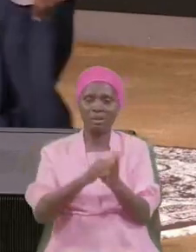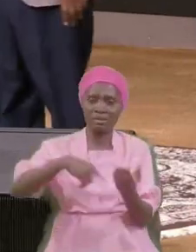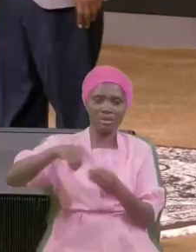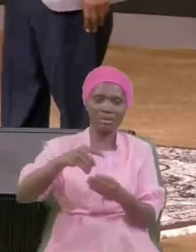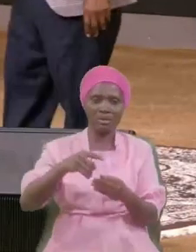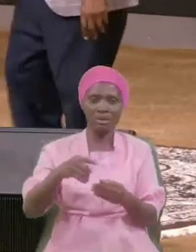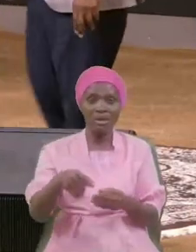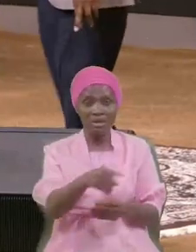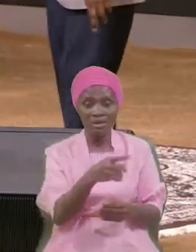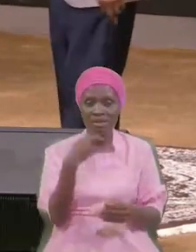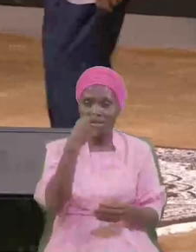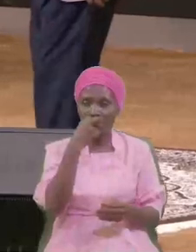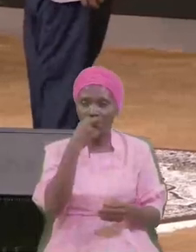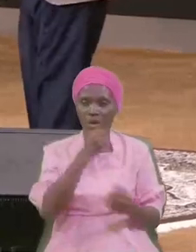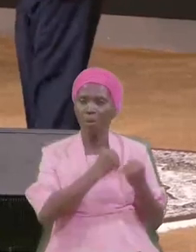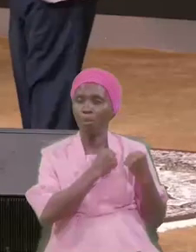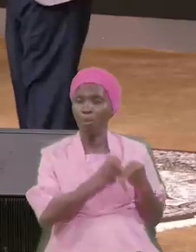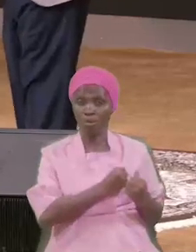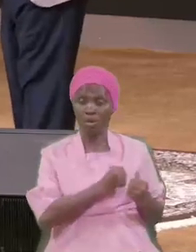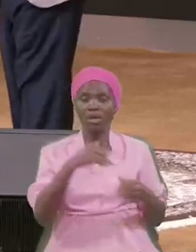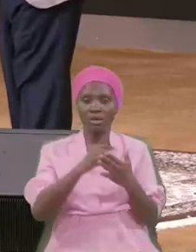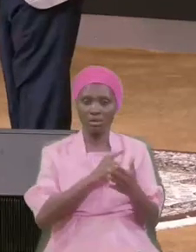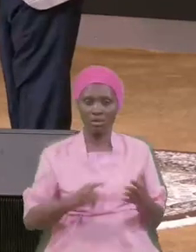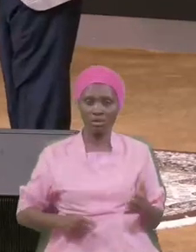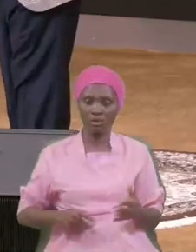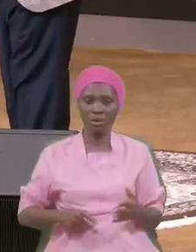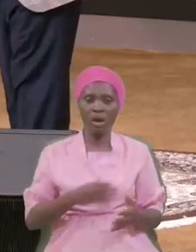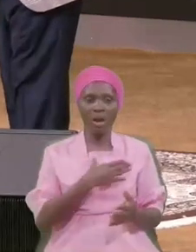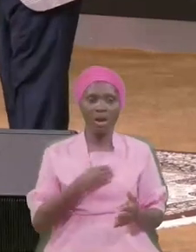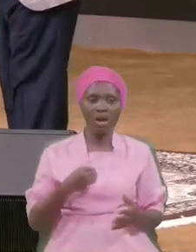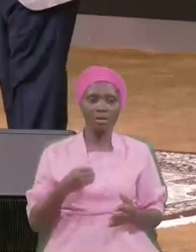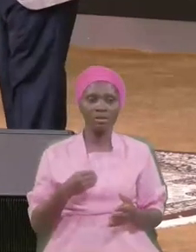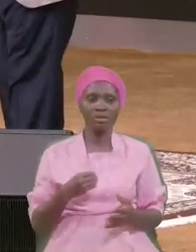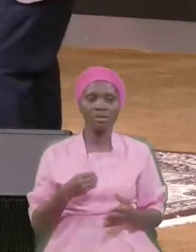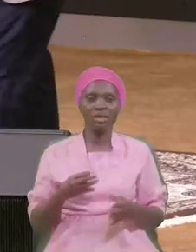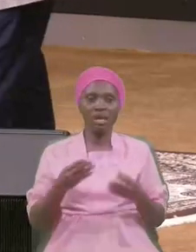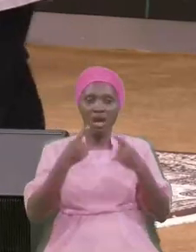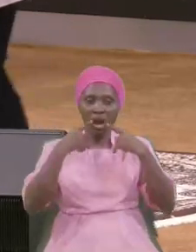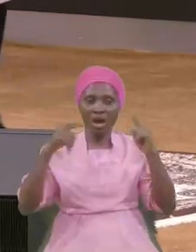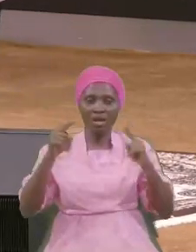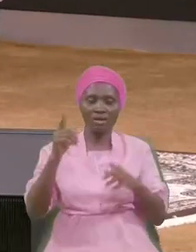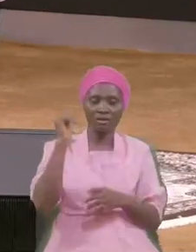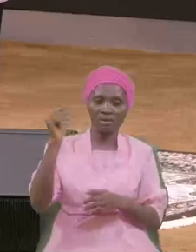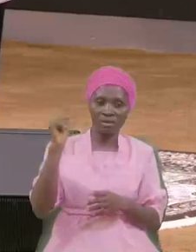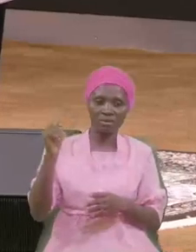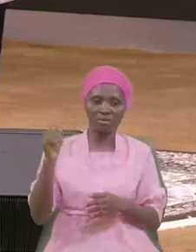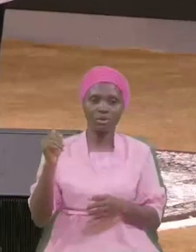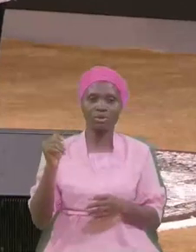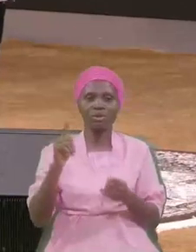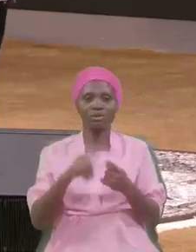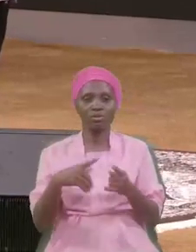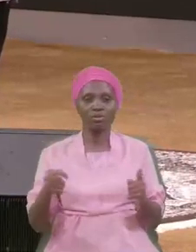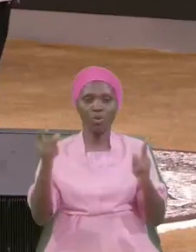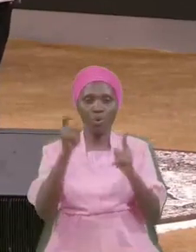Icône, parlant avec assurance, appuyé sur le Seigneur, il rendait témoignage à la parole de sa grâce et